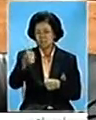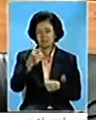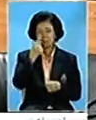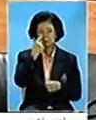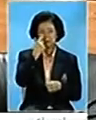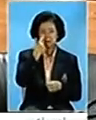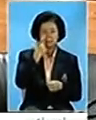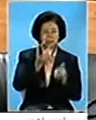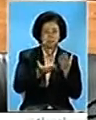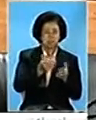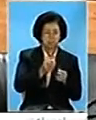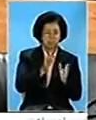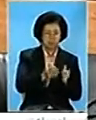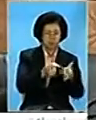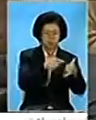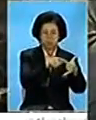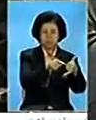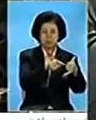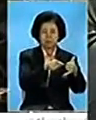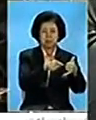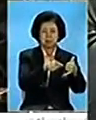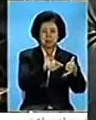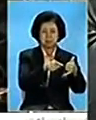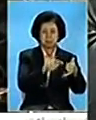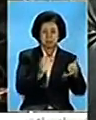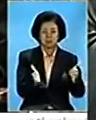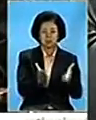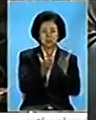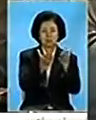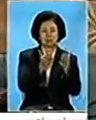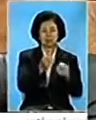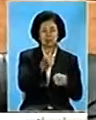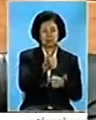รือคนนี้เป็นนักการเมืองที่ควรที่จะสนับสนุน